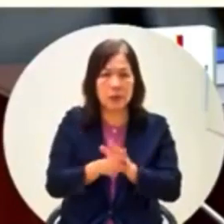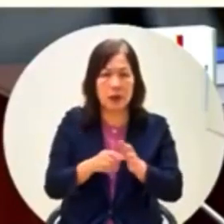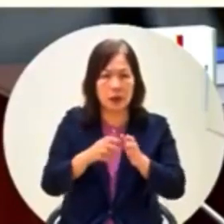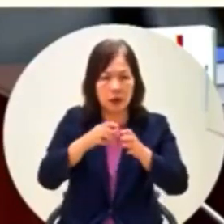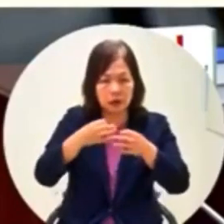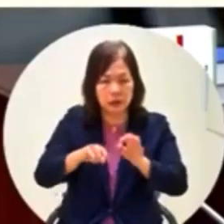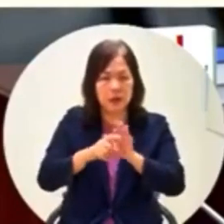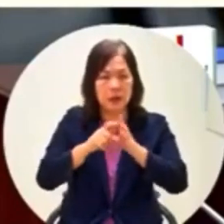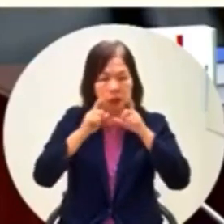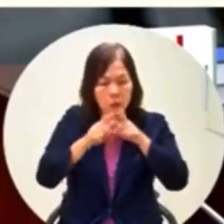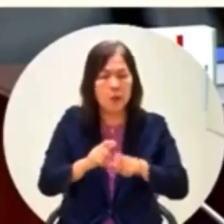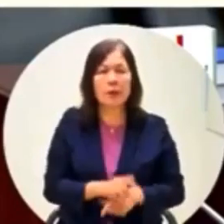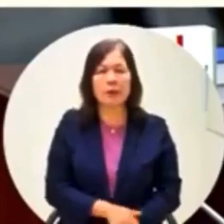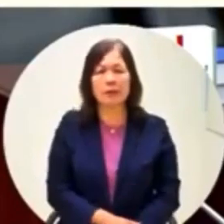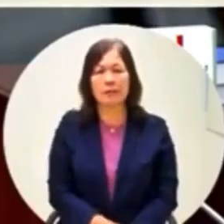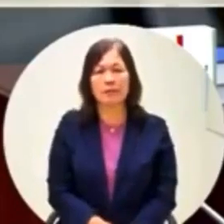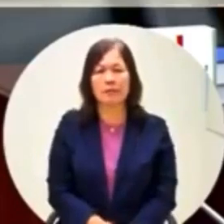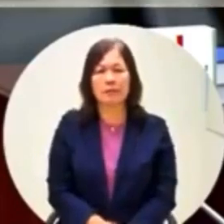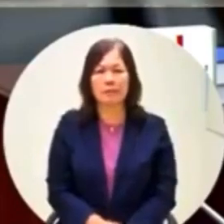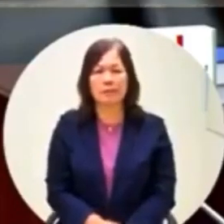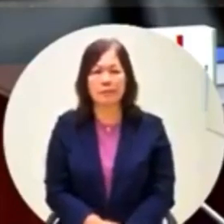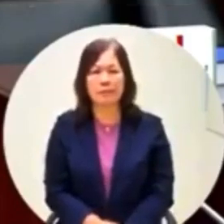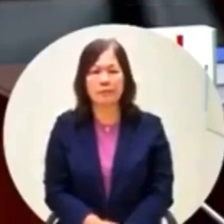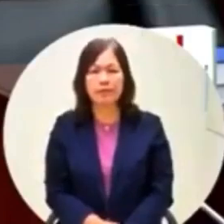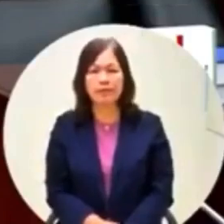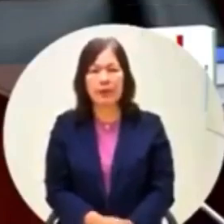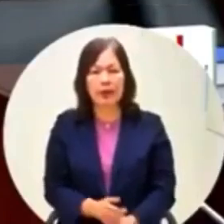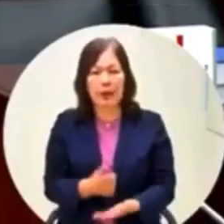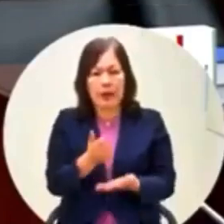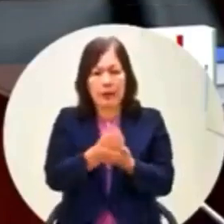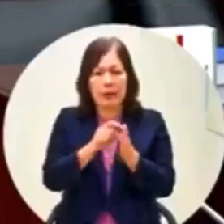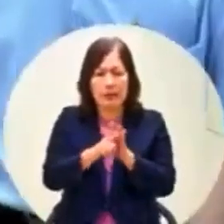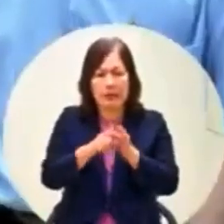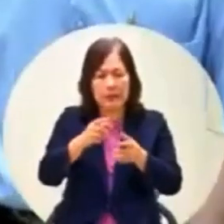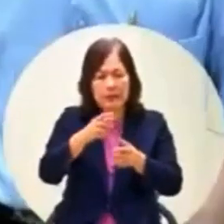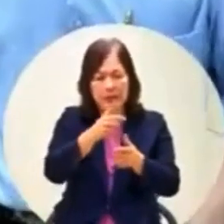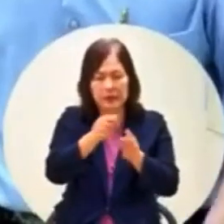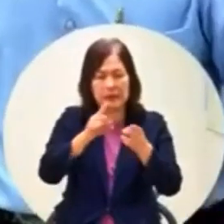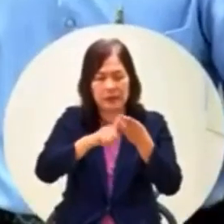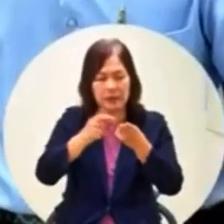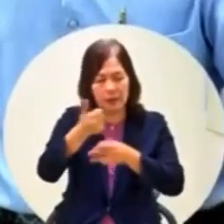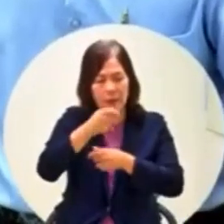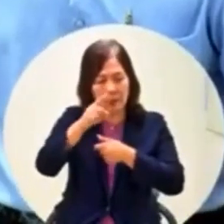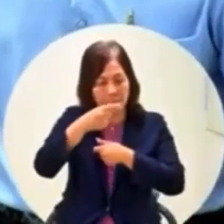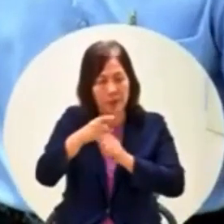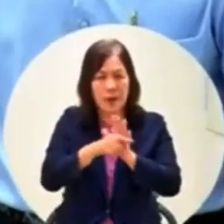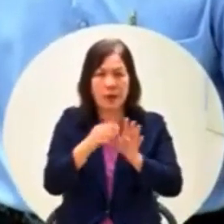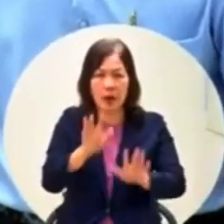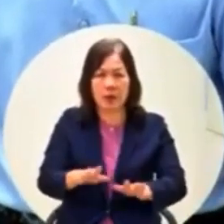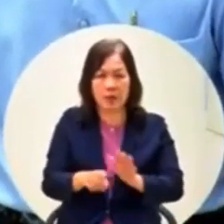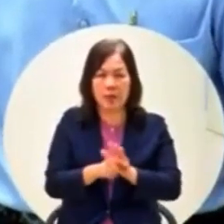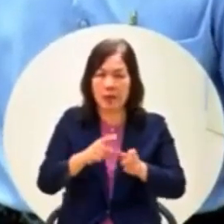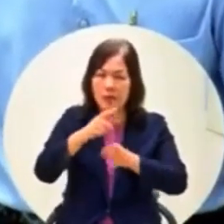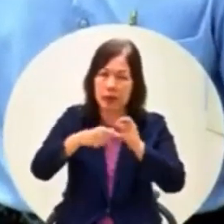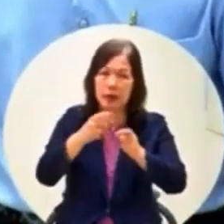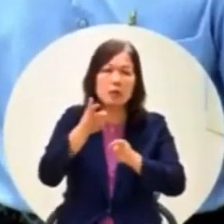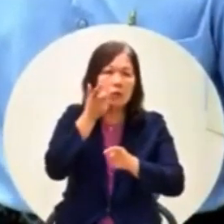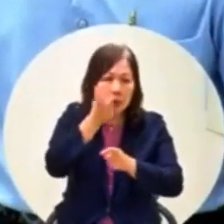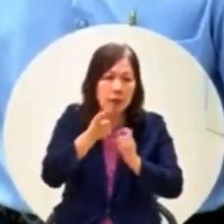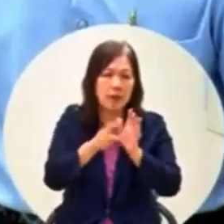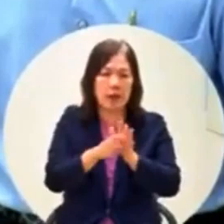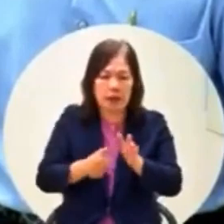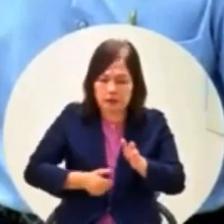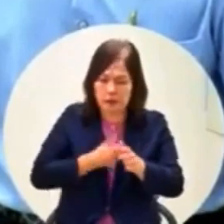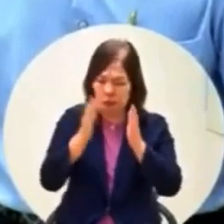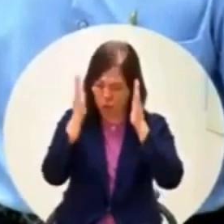个看法。 请市长答复。 谢谢王耀玉议员的质询。路平专案市府团队这1年半真的是非常认